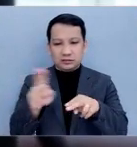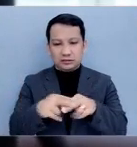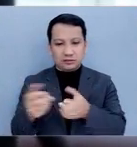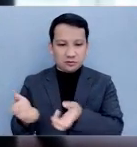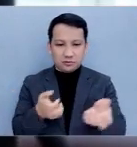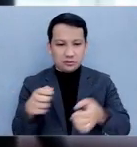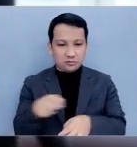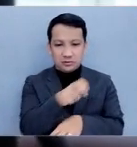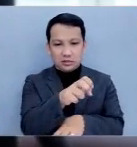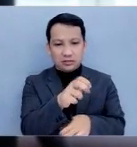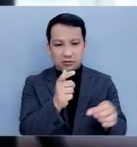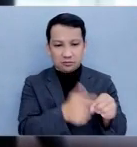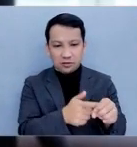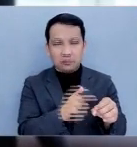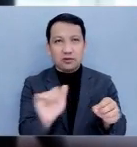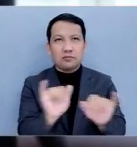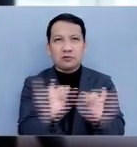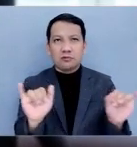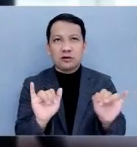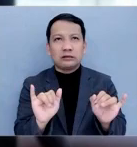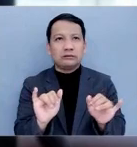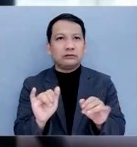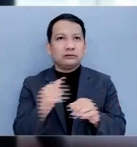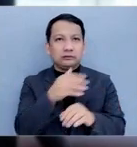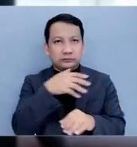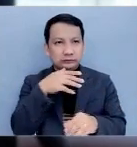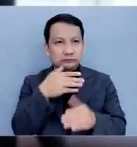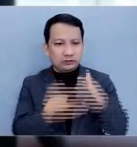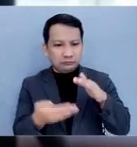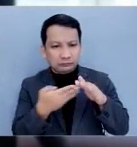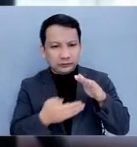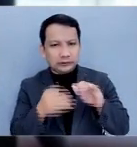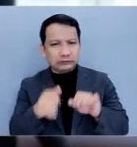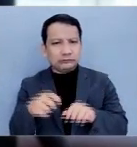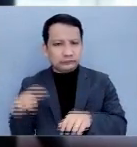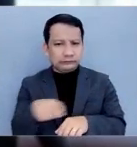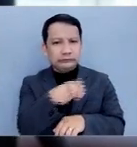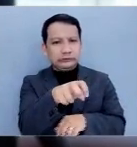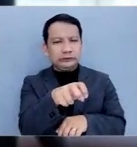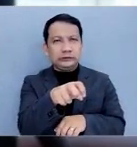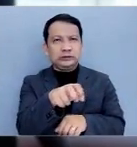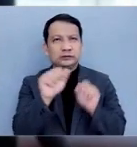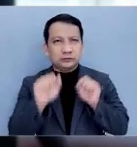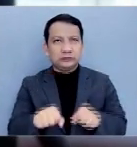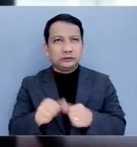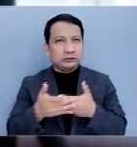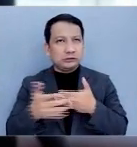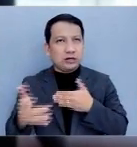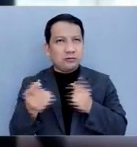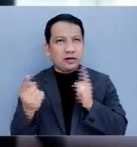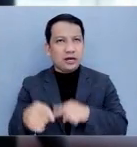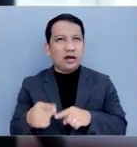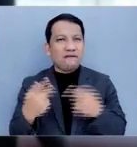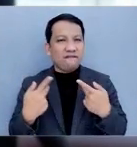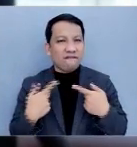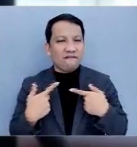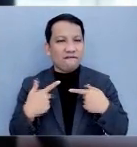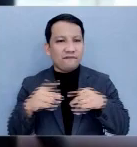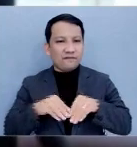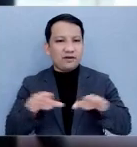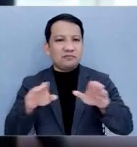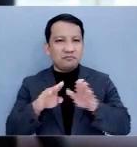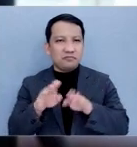mga raw materials, yung mga agricultural products, yung mga basic commodities, ibabiyahe din yun. So may pass on effect lahat yun, yung pagtaas